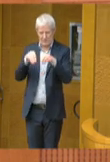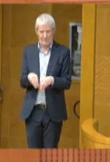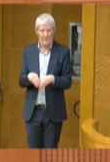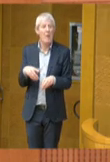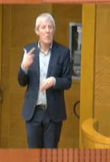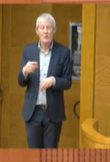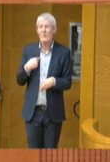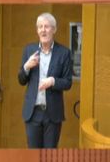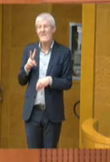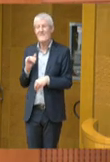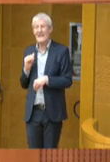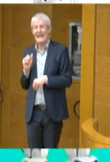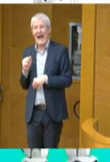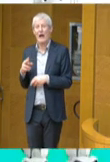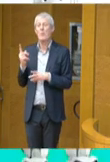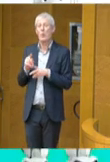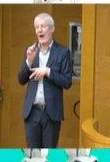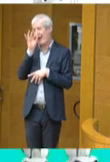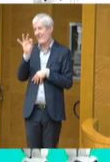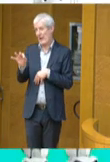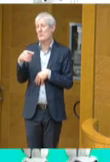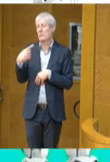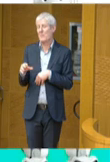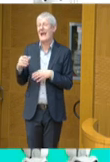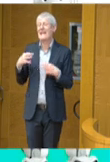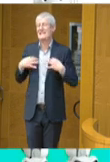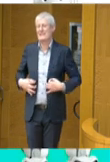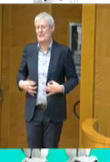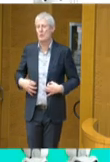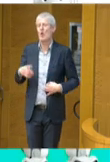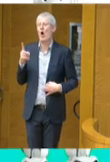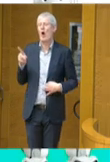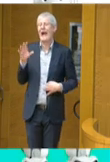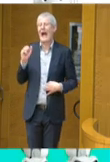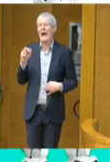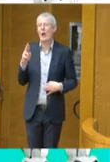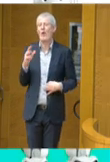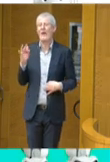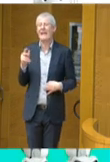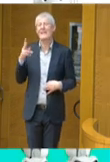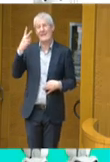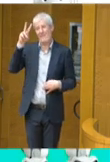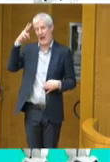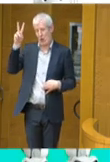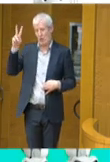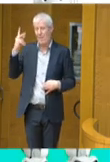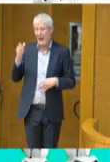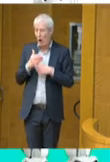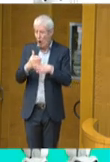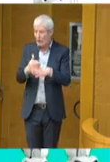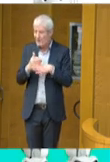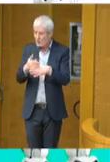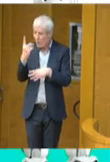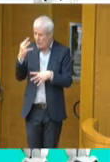qualità di vicario e referente all'inclusione dell'Istituto Carlo Anti di Villafranca di Verona, per condividere un momento prezioso